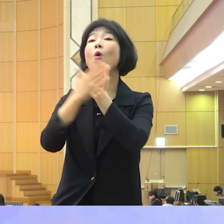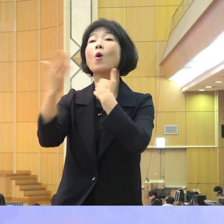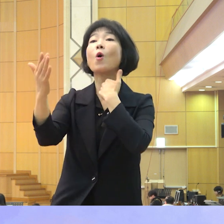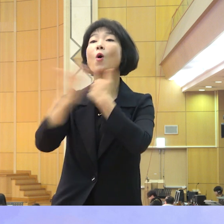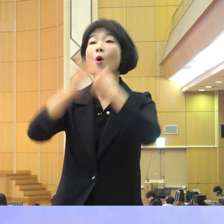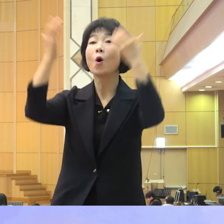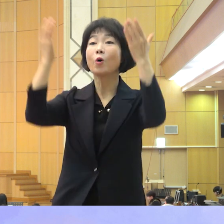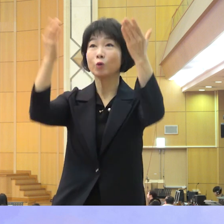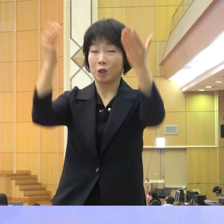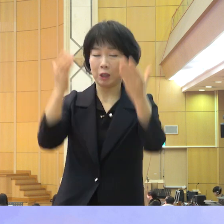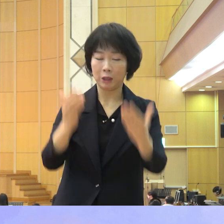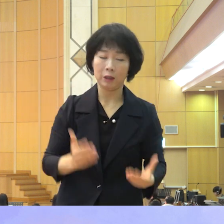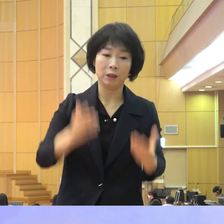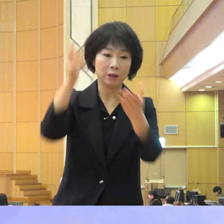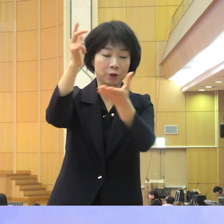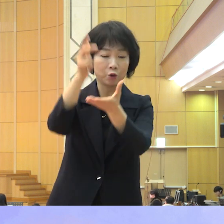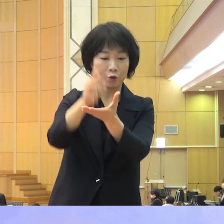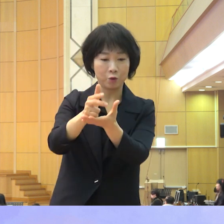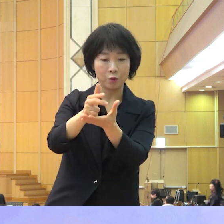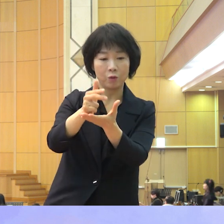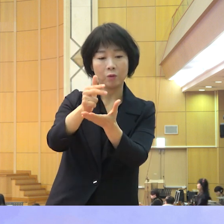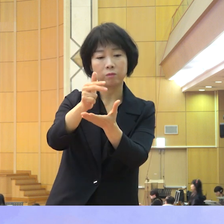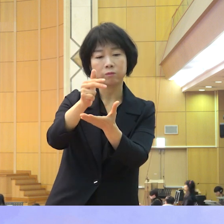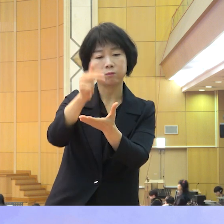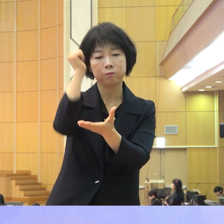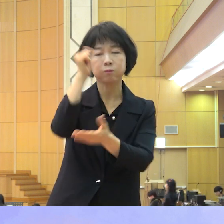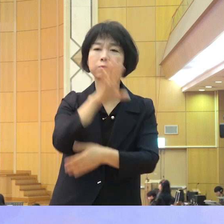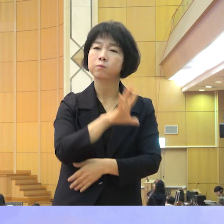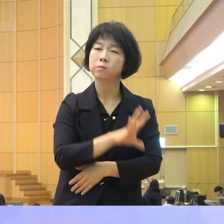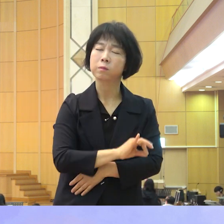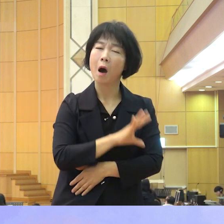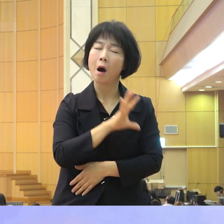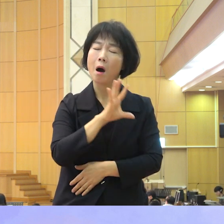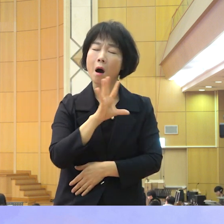나를 도우시는 때때로